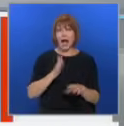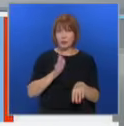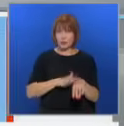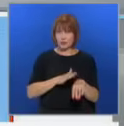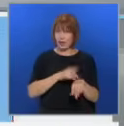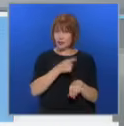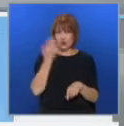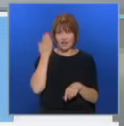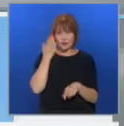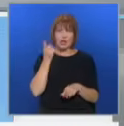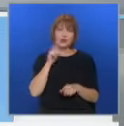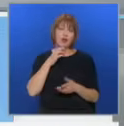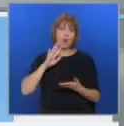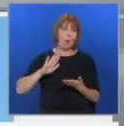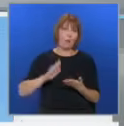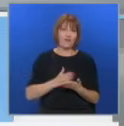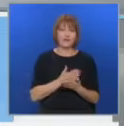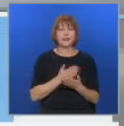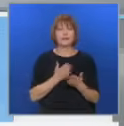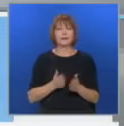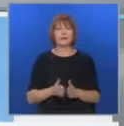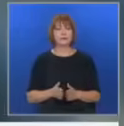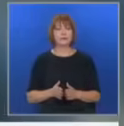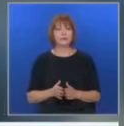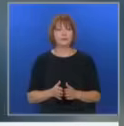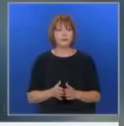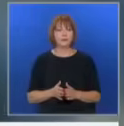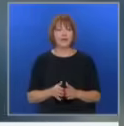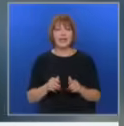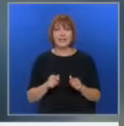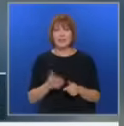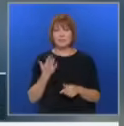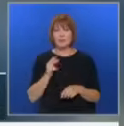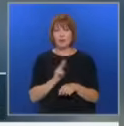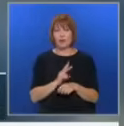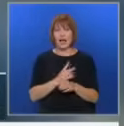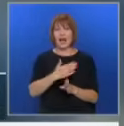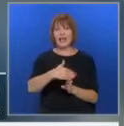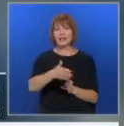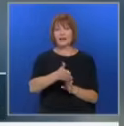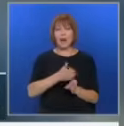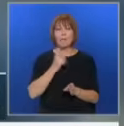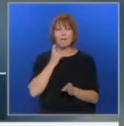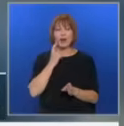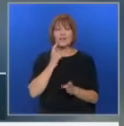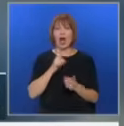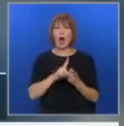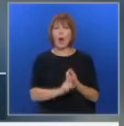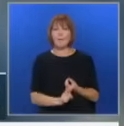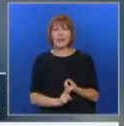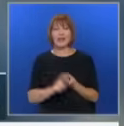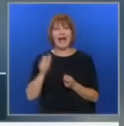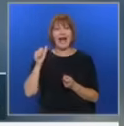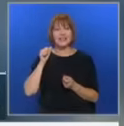докаже, че е виновен, ще бъде уволнен. Репортаж на Зоя Велинова. Днес преди обяд на кръстовището на булевардите Копенхаген и